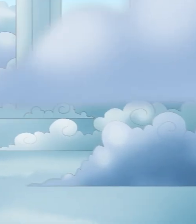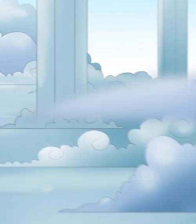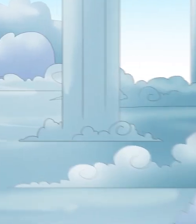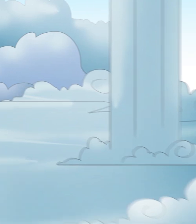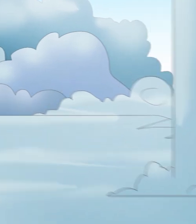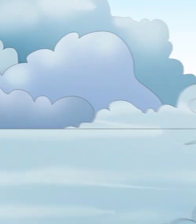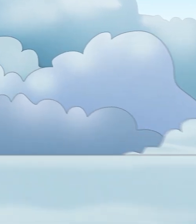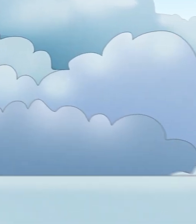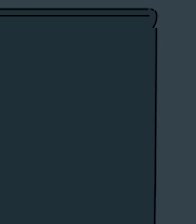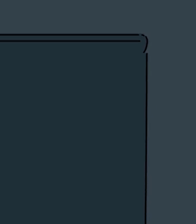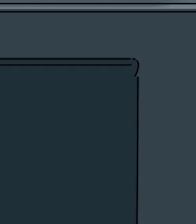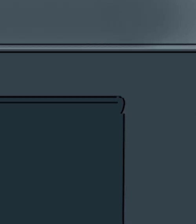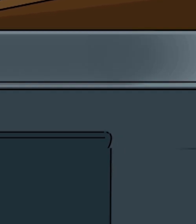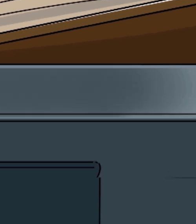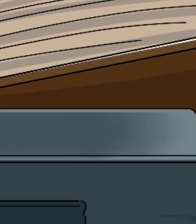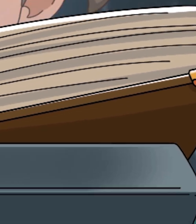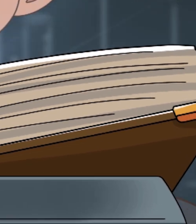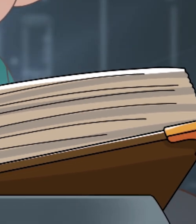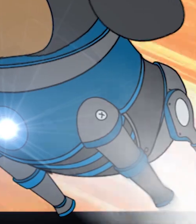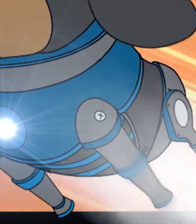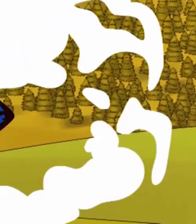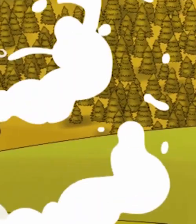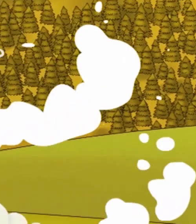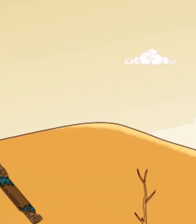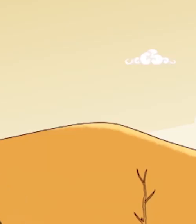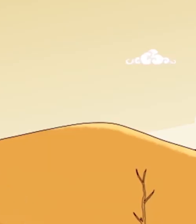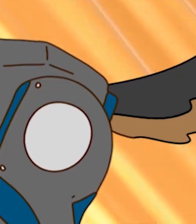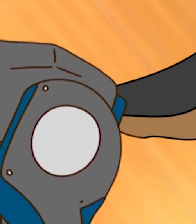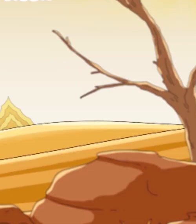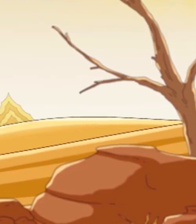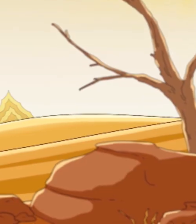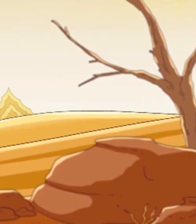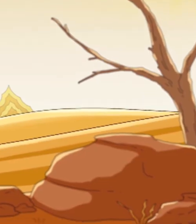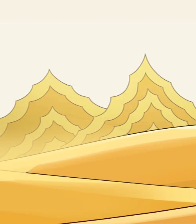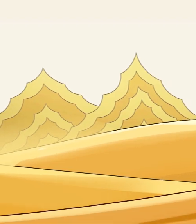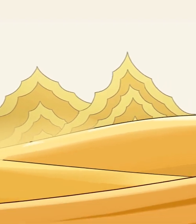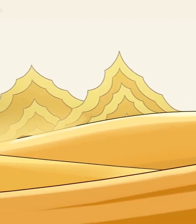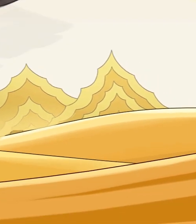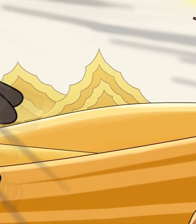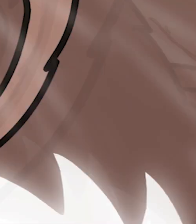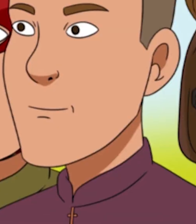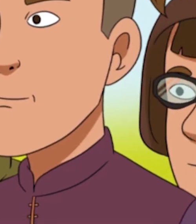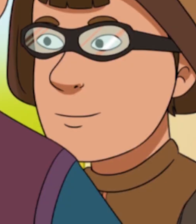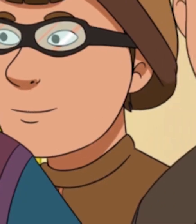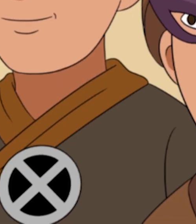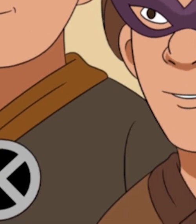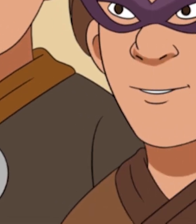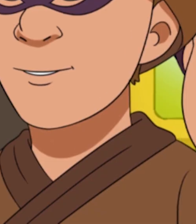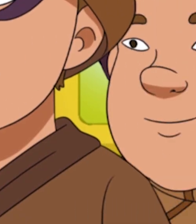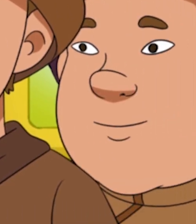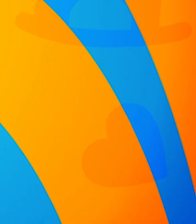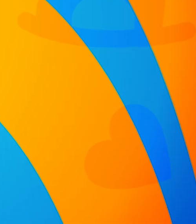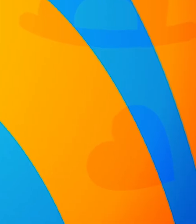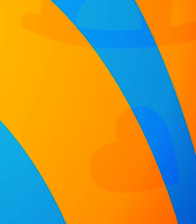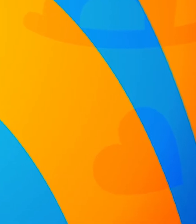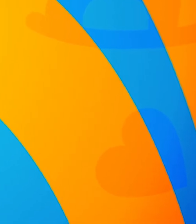ертөнцөөр ичдийн номоор хамтаа айлан хамтаа баяснаа эсрэг дүүрүүд байна эрэг